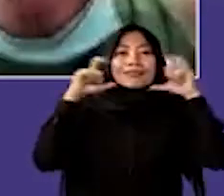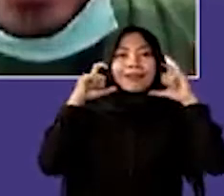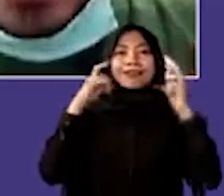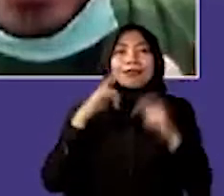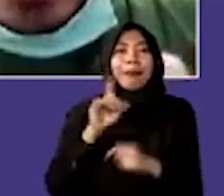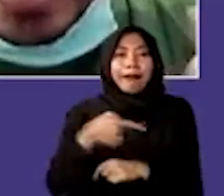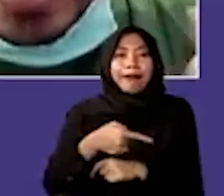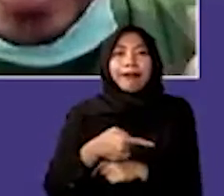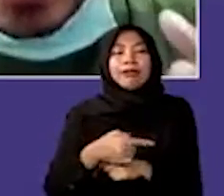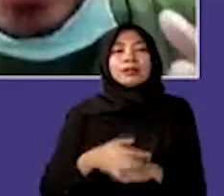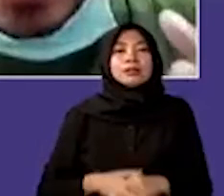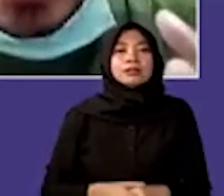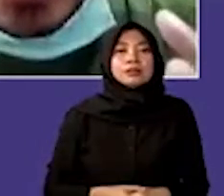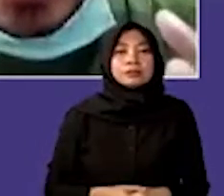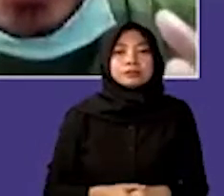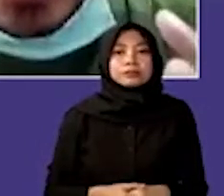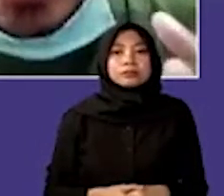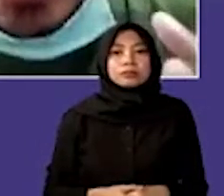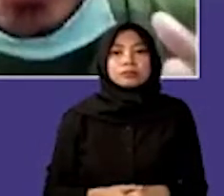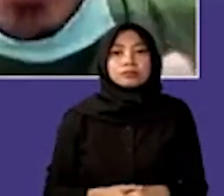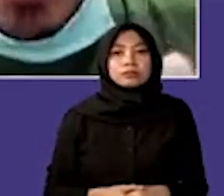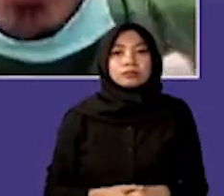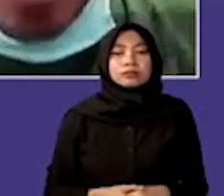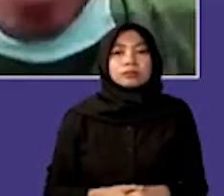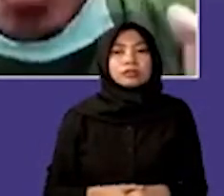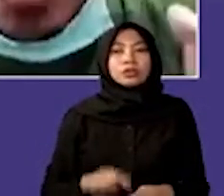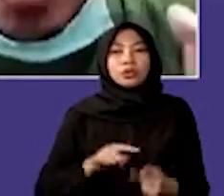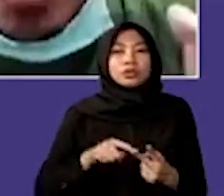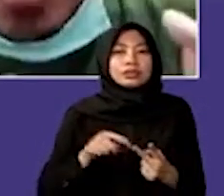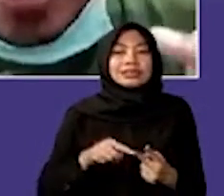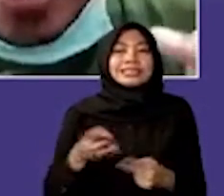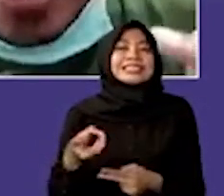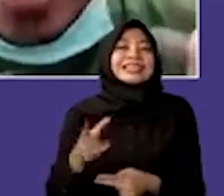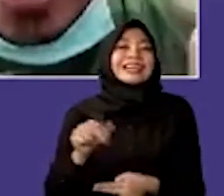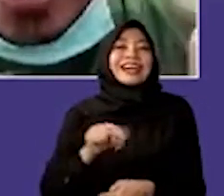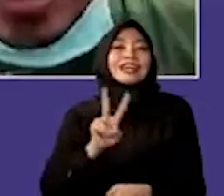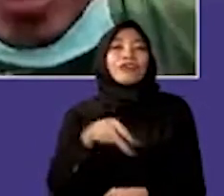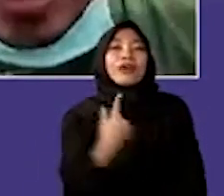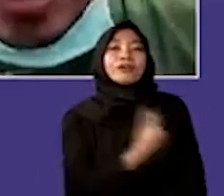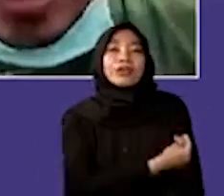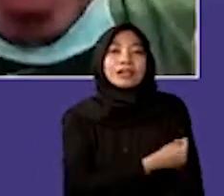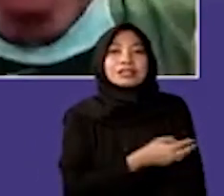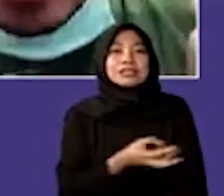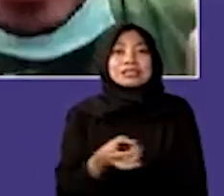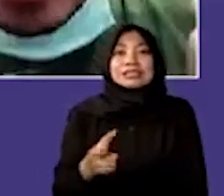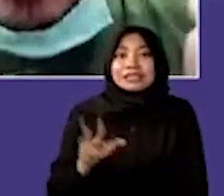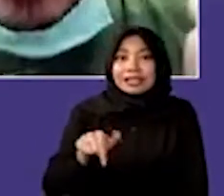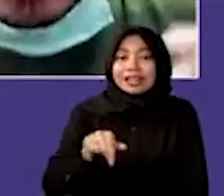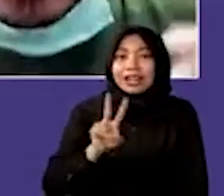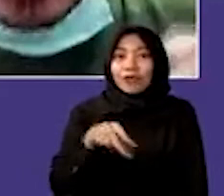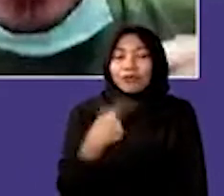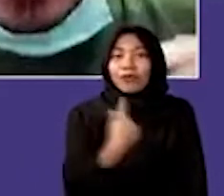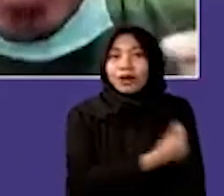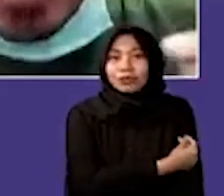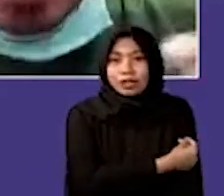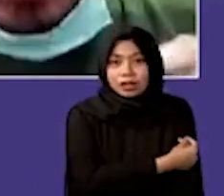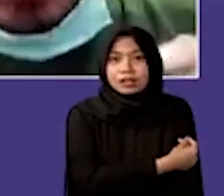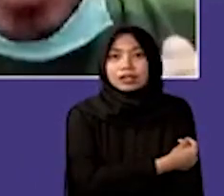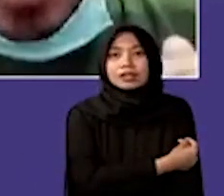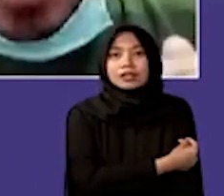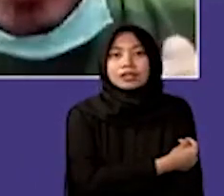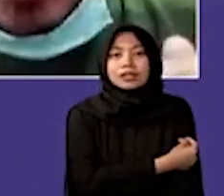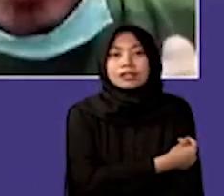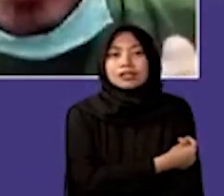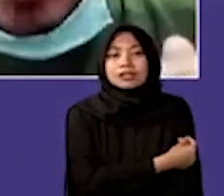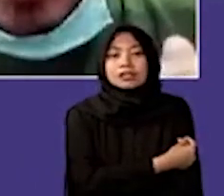kedua yang kedua yang kedua nih ini kan sudah mau ada vaksin nih apakah nantinya sudah ada eh rencana untuk